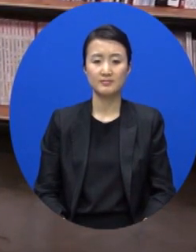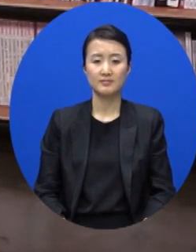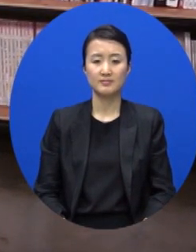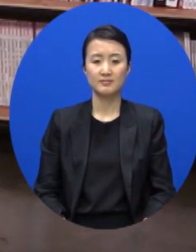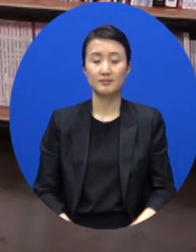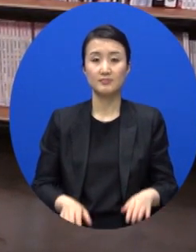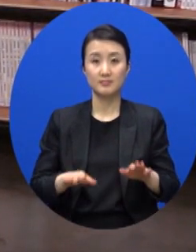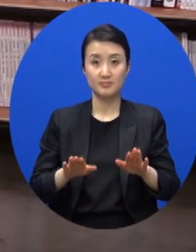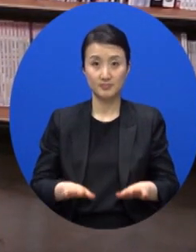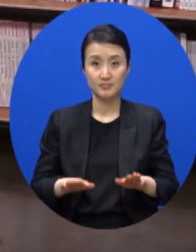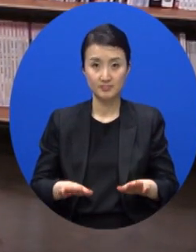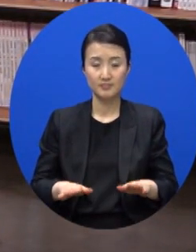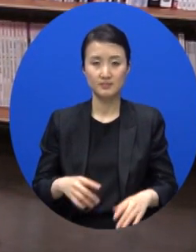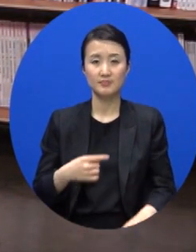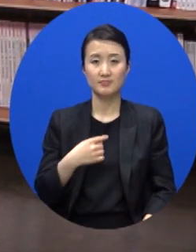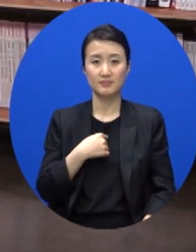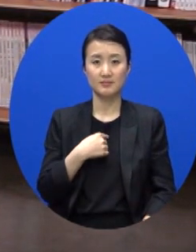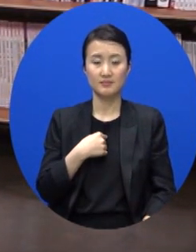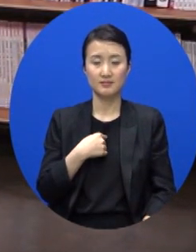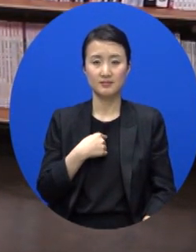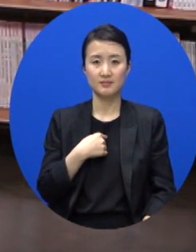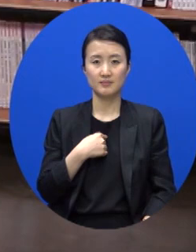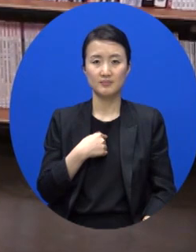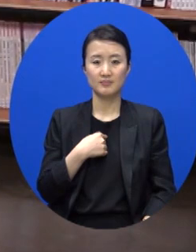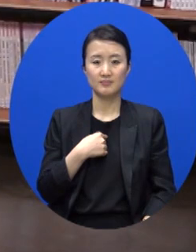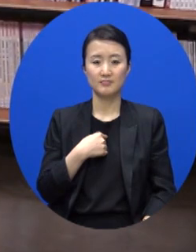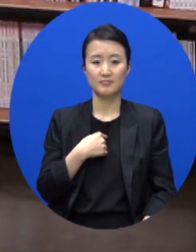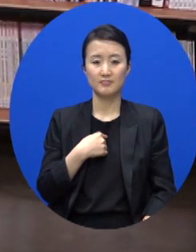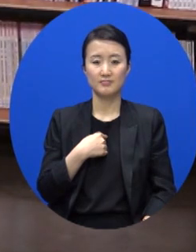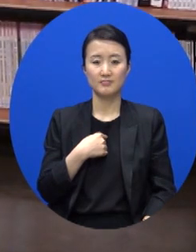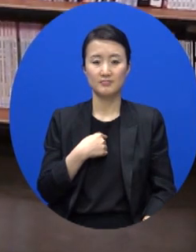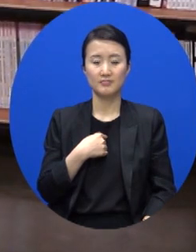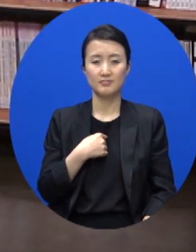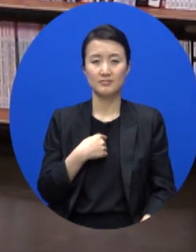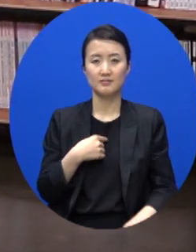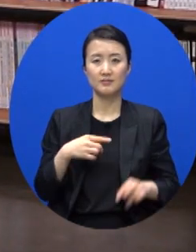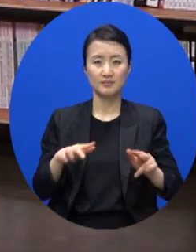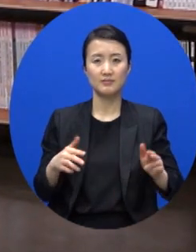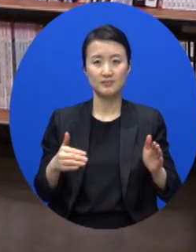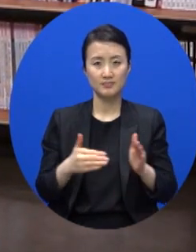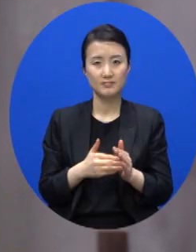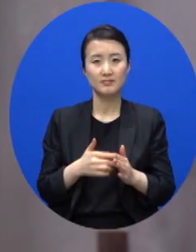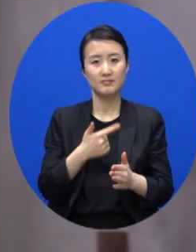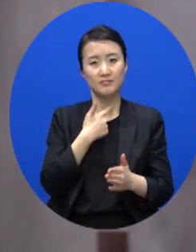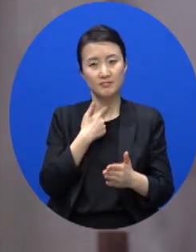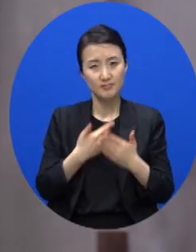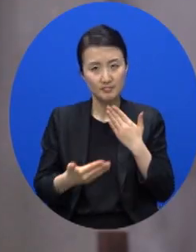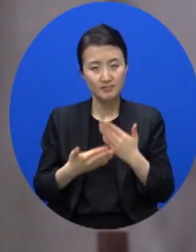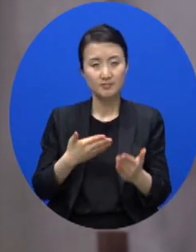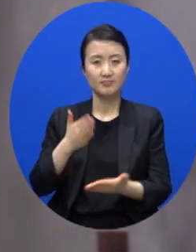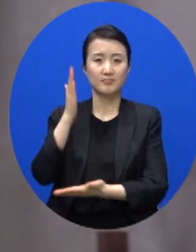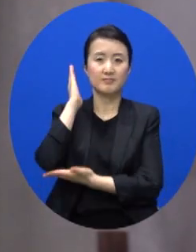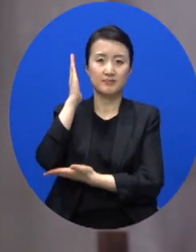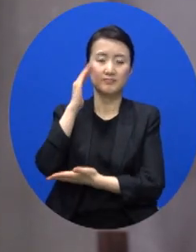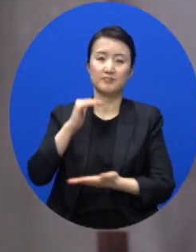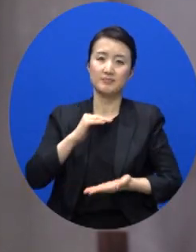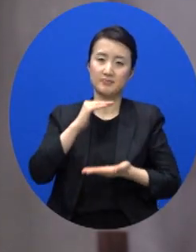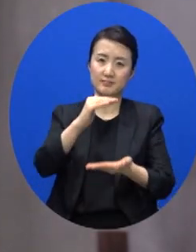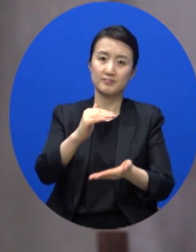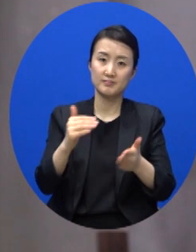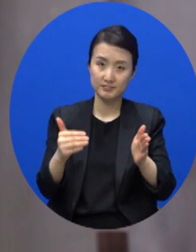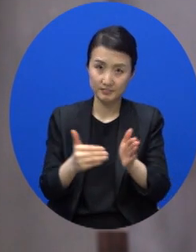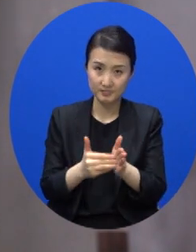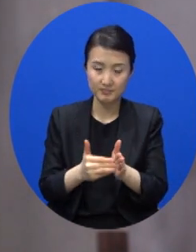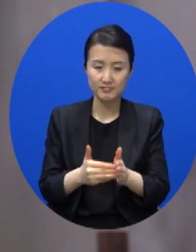이제 제 국악인의 그 길을 걷는 그런 이야기를 통해서 우리